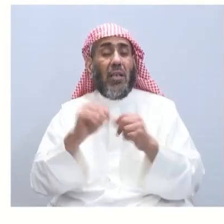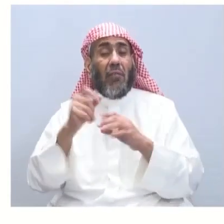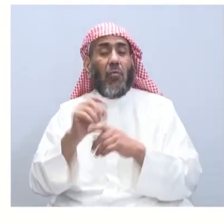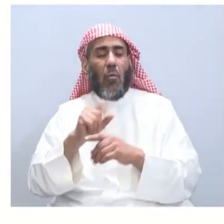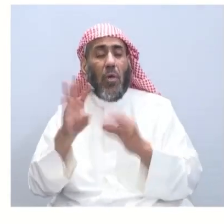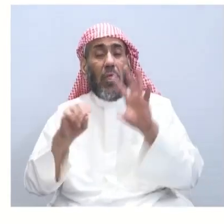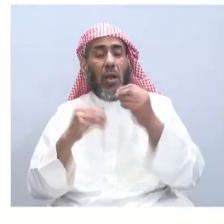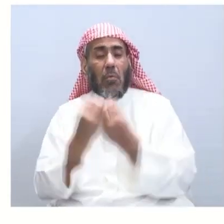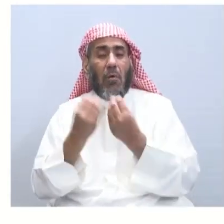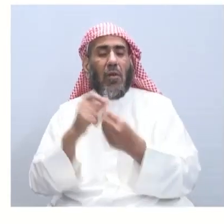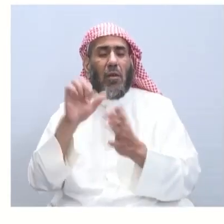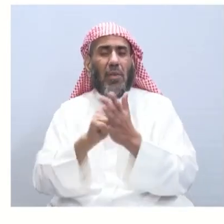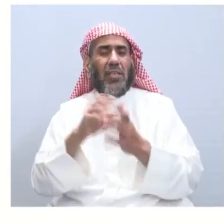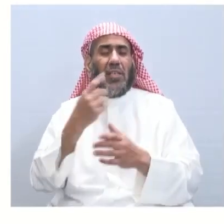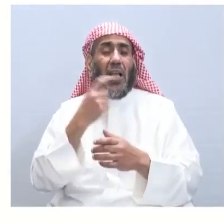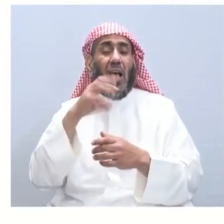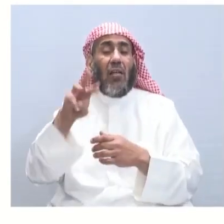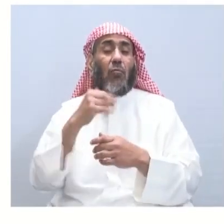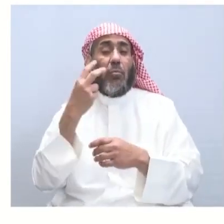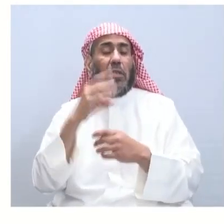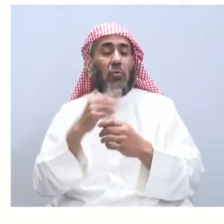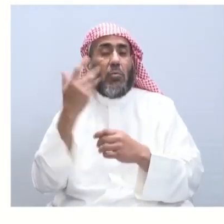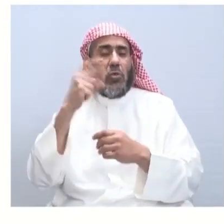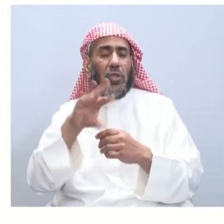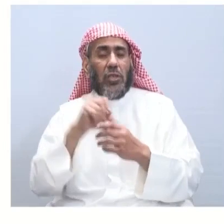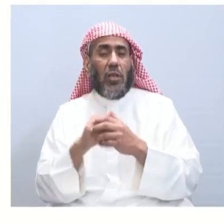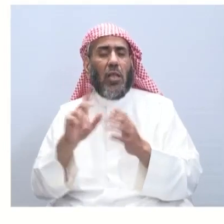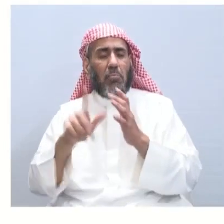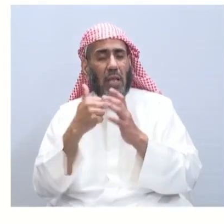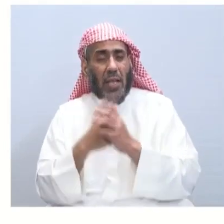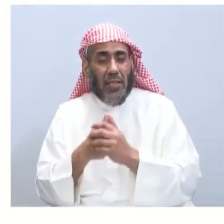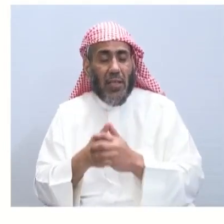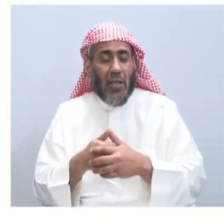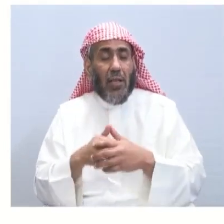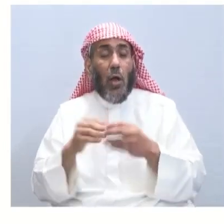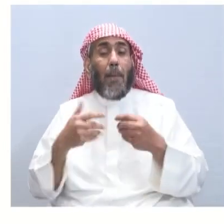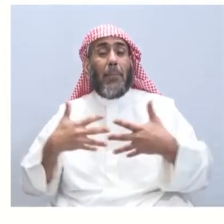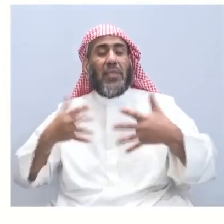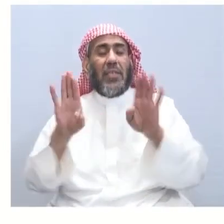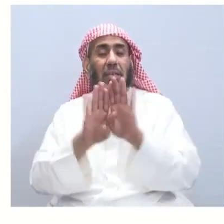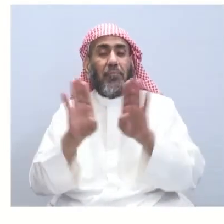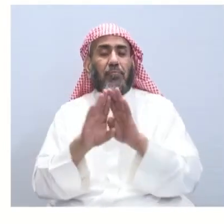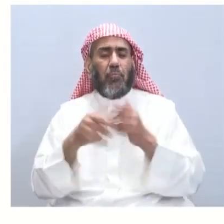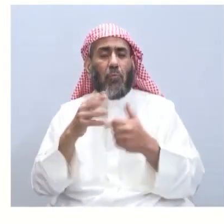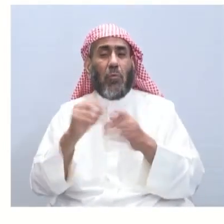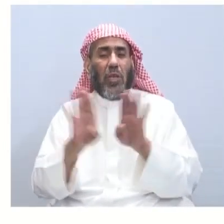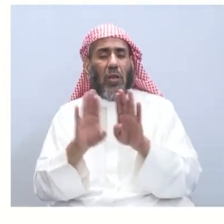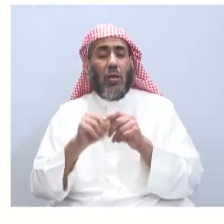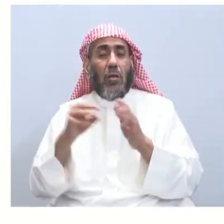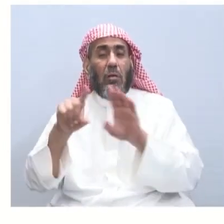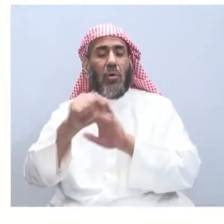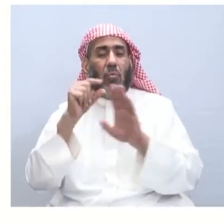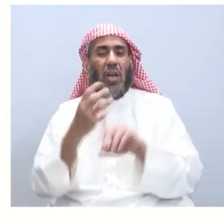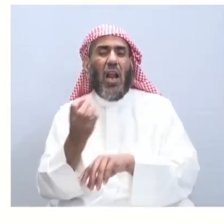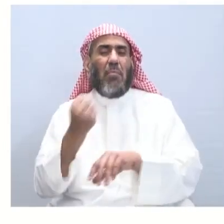ومثل معهم في بيته سنه 1200 و64 هجريه هذه بدايات الادب او بدايه مسرحيه اول مسرحيه له بعنوان